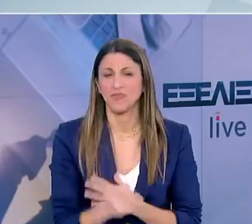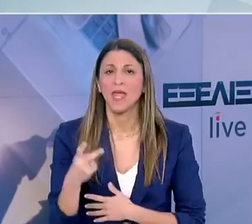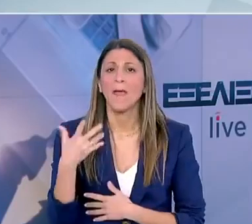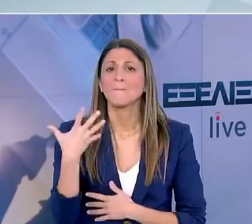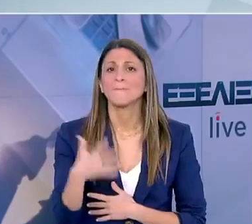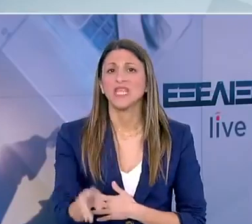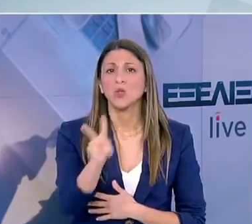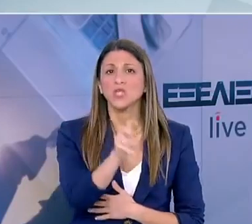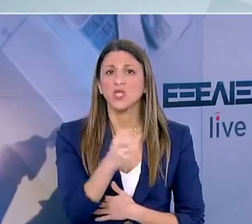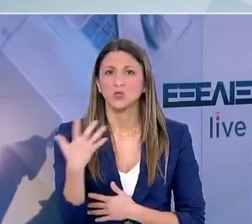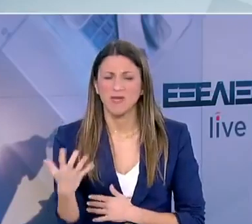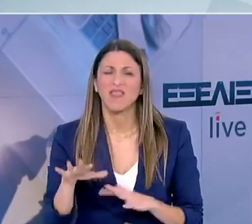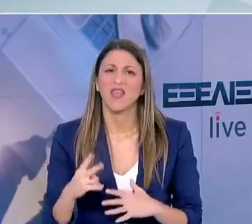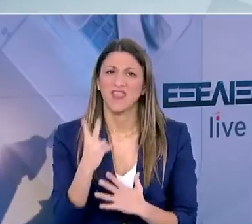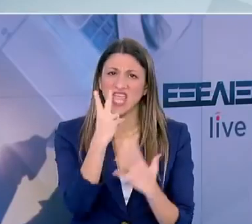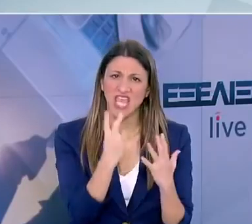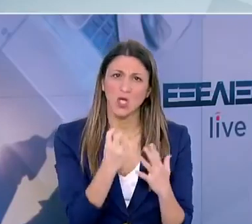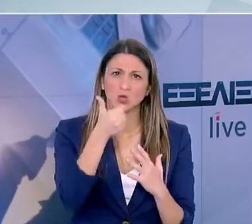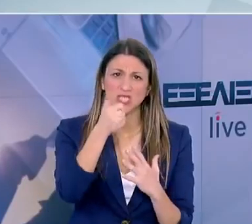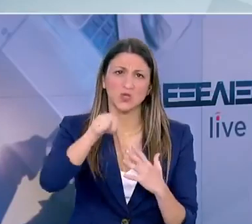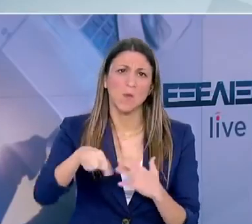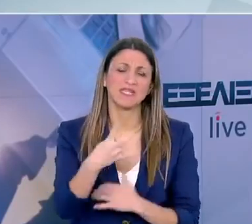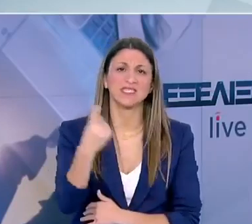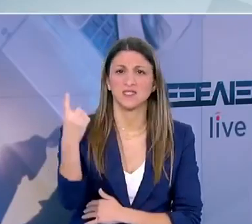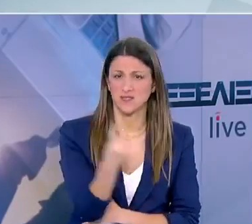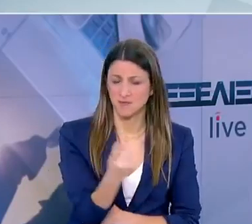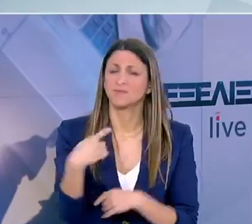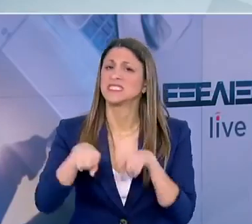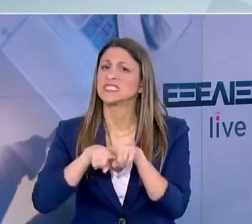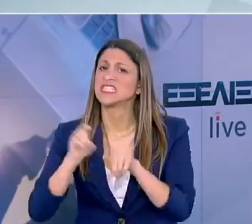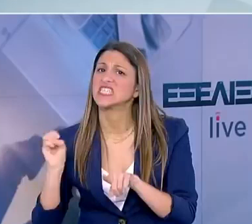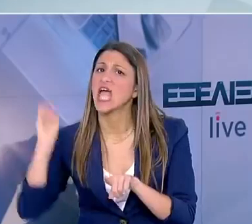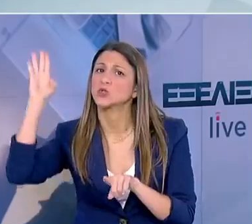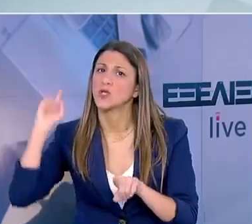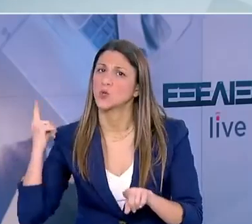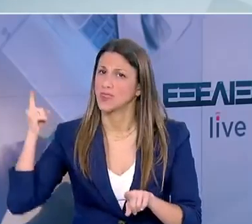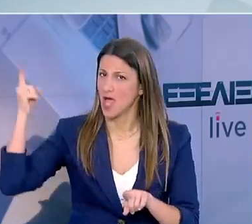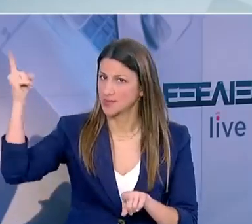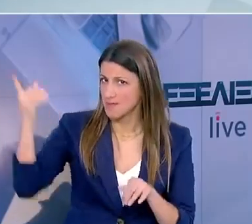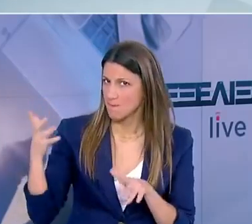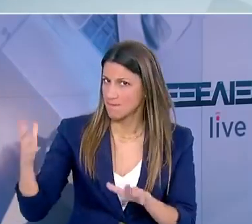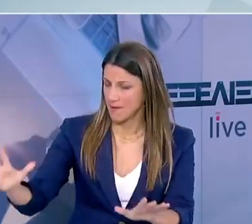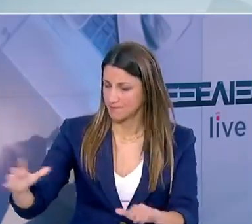525 κρούσματα, δηλαδή το 26,4%, θεωρούνται σχετιζόμενα με ταξίδι από το εξωτερικό.